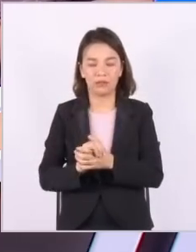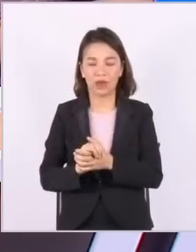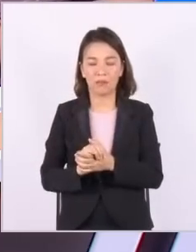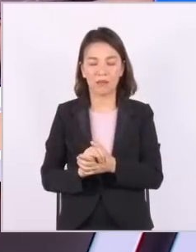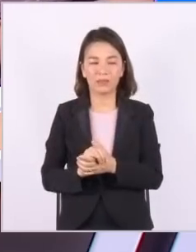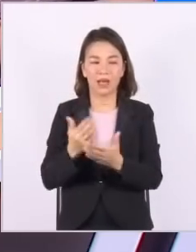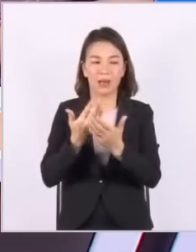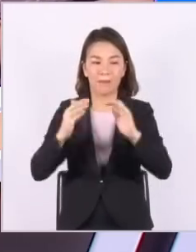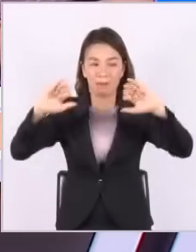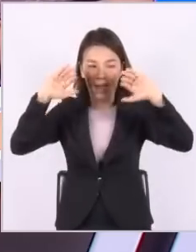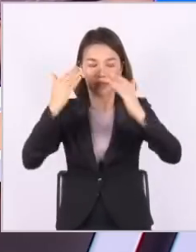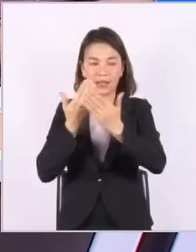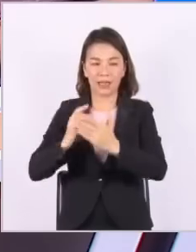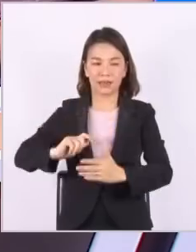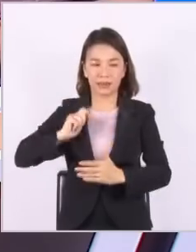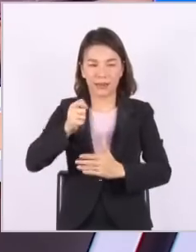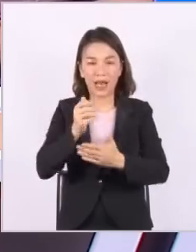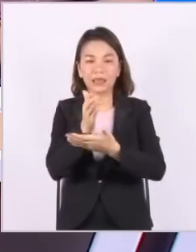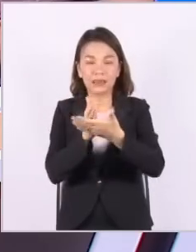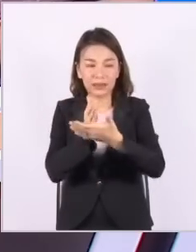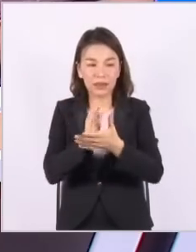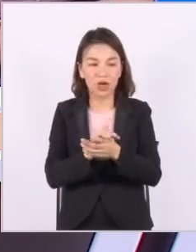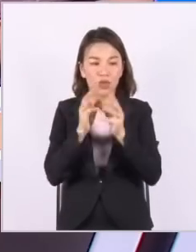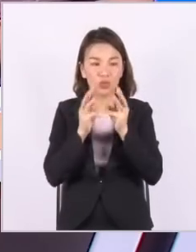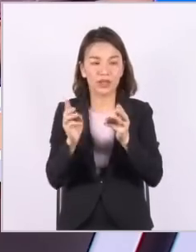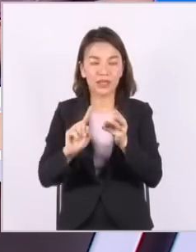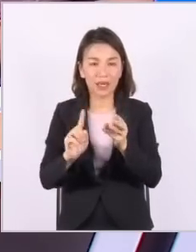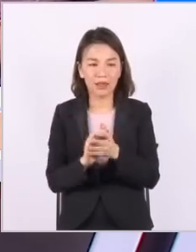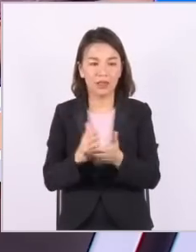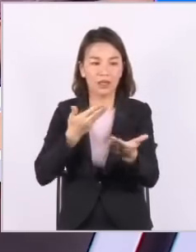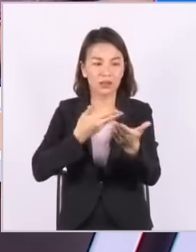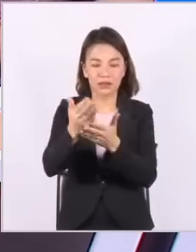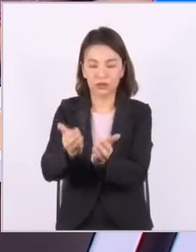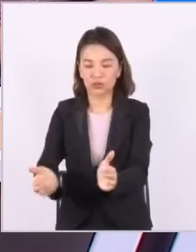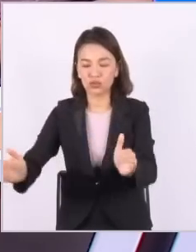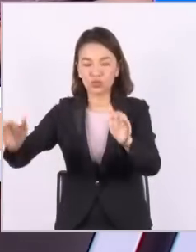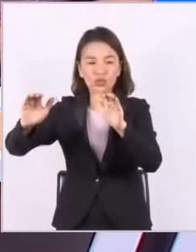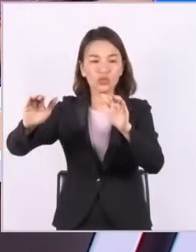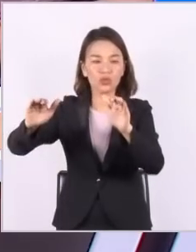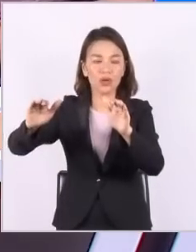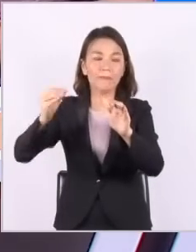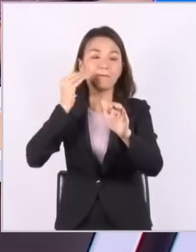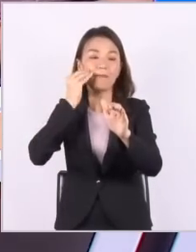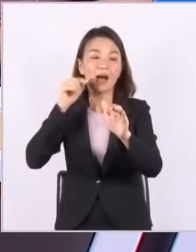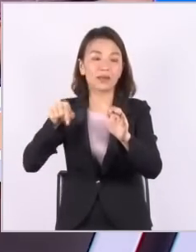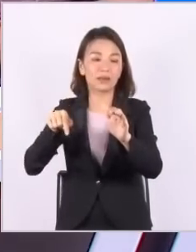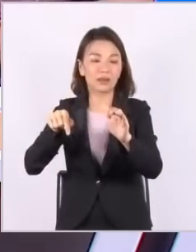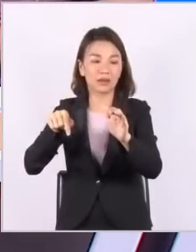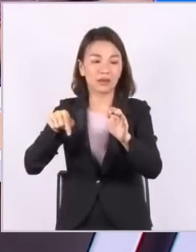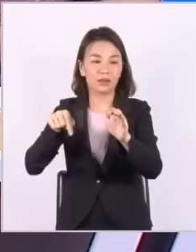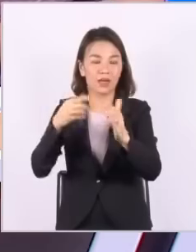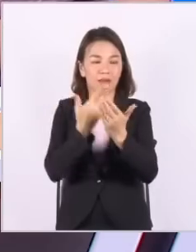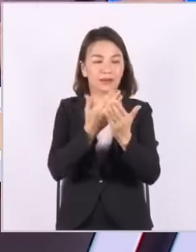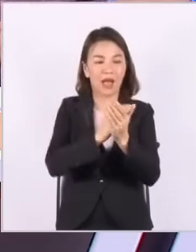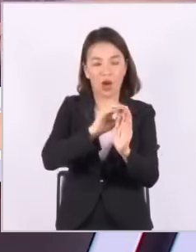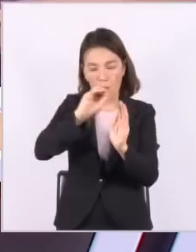ครับ นี่แหละ ผมมีวิธีการแก้นะ นะคะ ผมไปซื้อโอ่งมาซื้อไหมา มาไว้ที่บ้าน ทำไมอ่ะ ก็ใส่เงิน